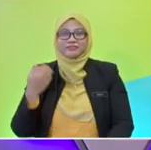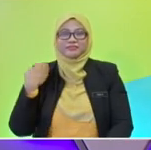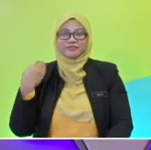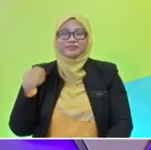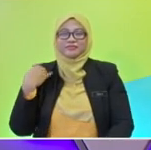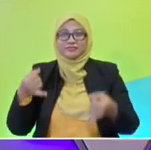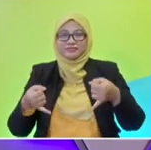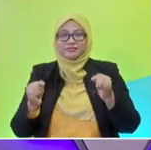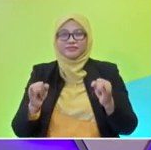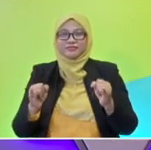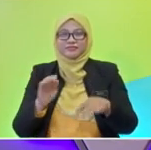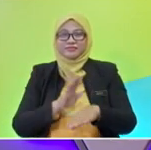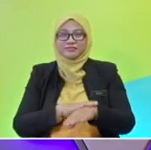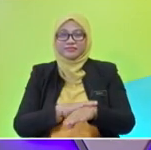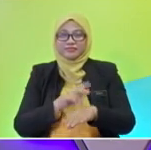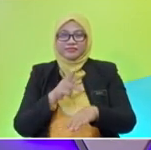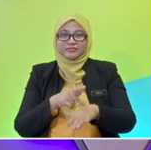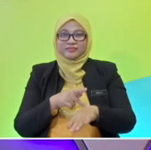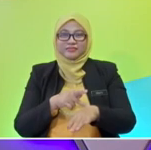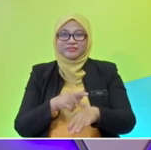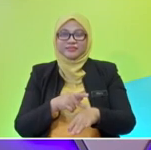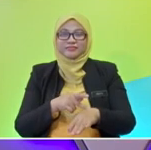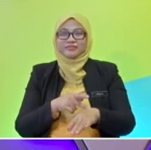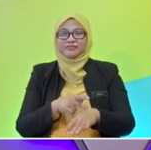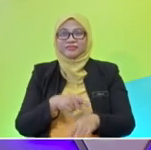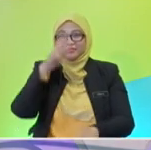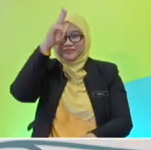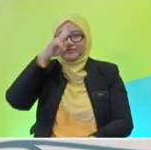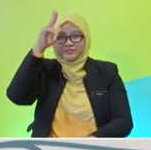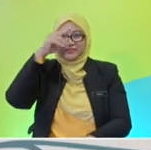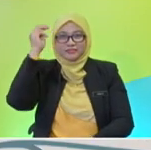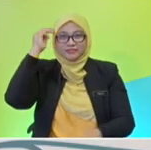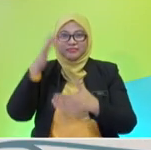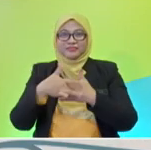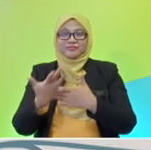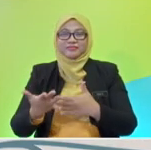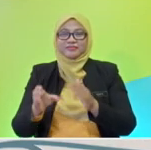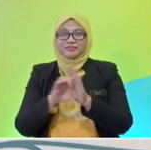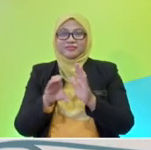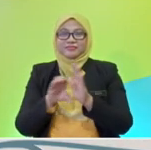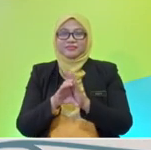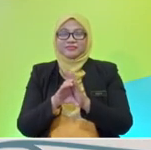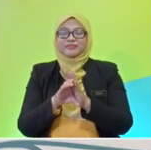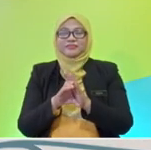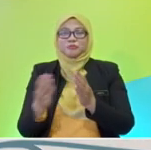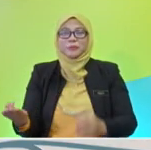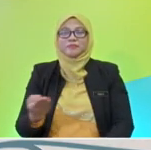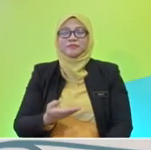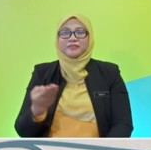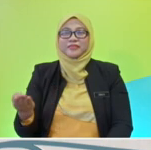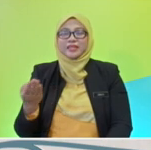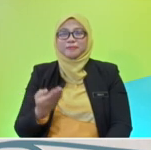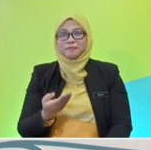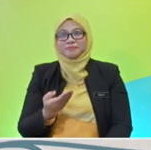dijalankan ketika zaman Kerajaan Melayu Awal Yang mana Ini adalah contoh ya barang-barang yang diperdagangkan pada